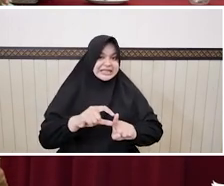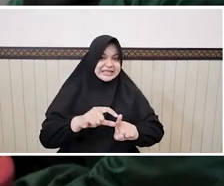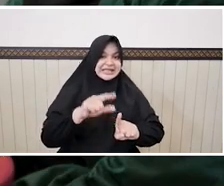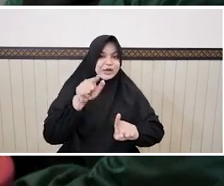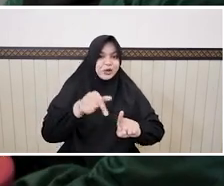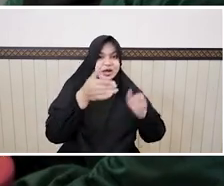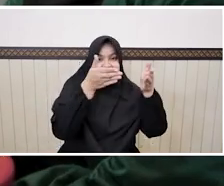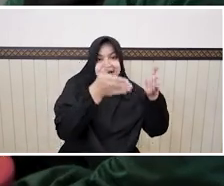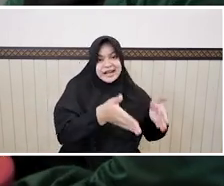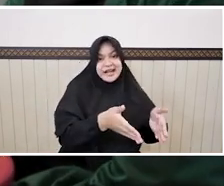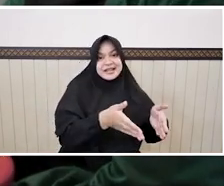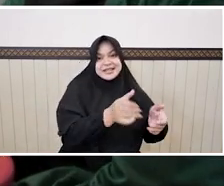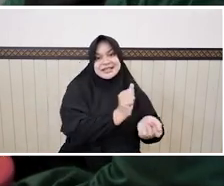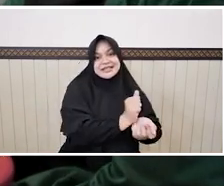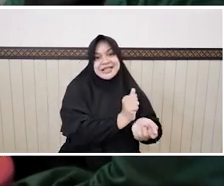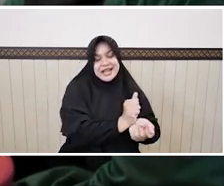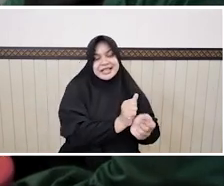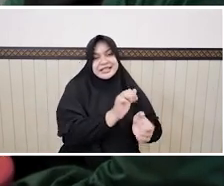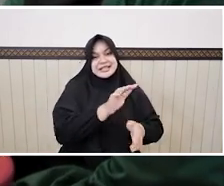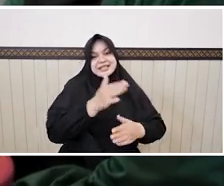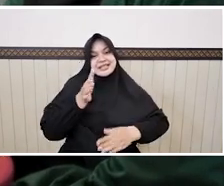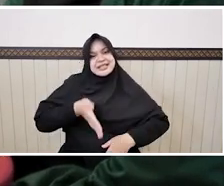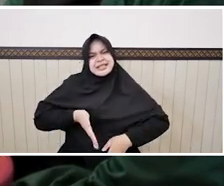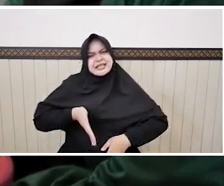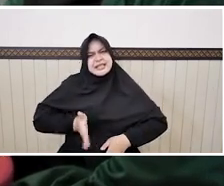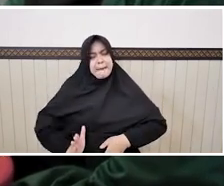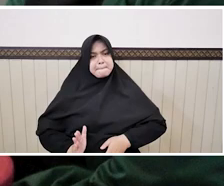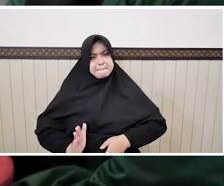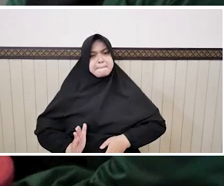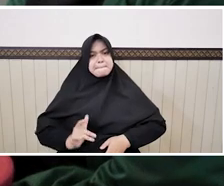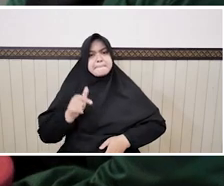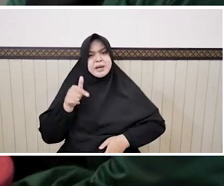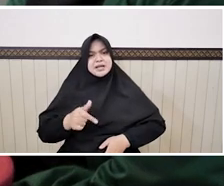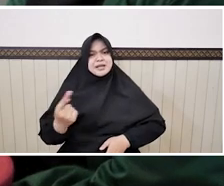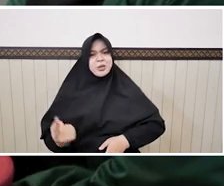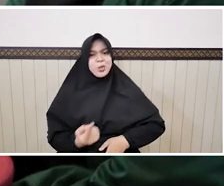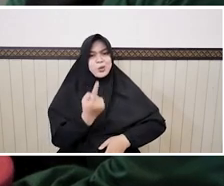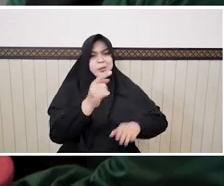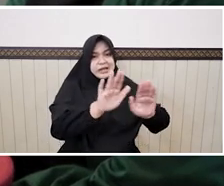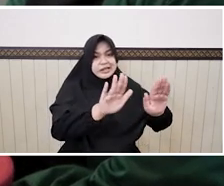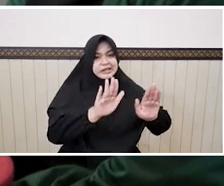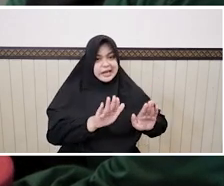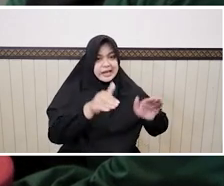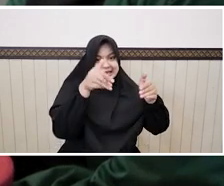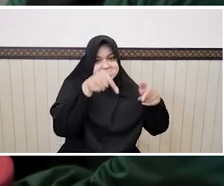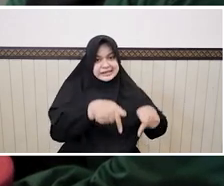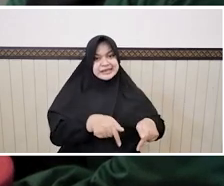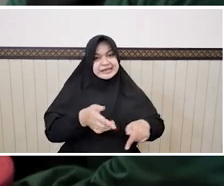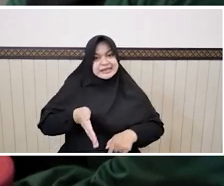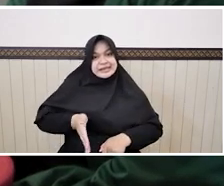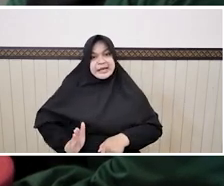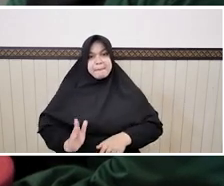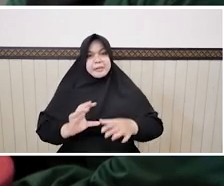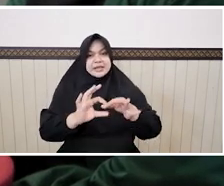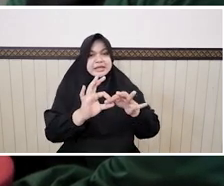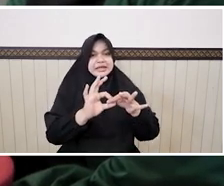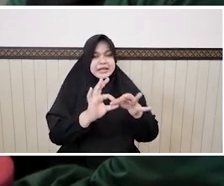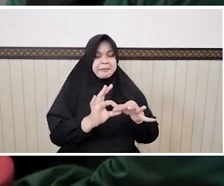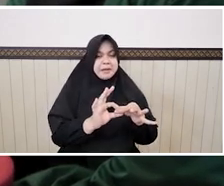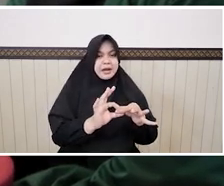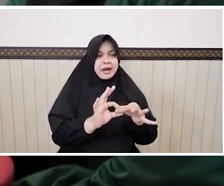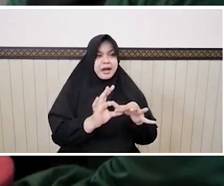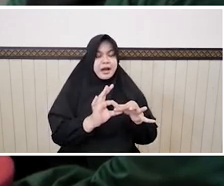ada di eh salah satu media yang ada di Sigap gitu ya bekerjasama dengan